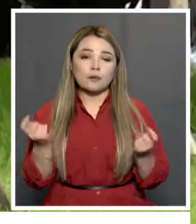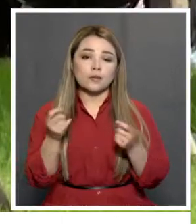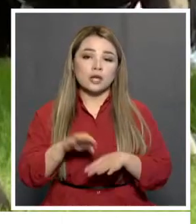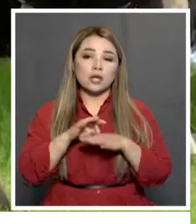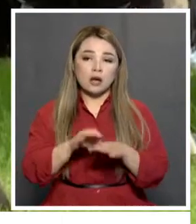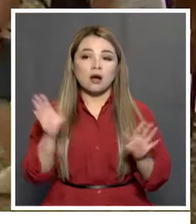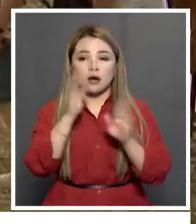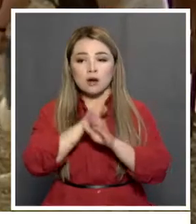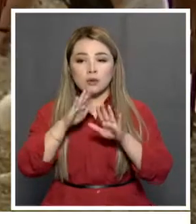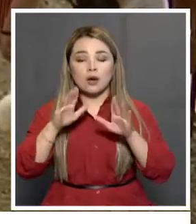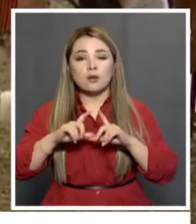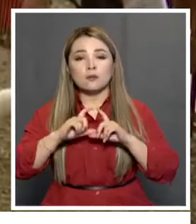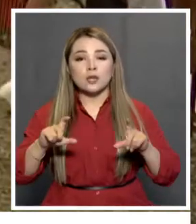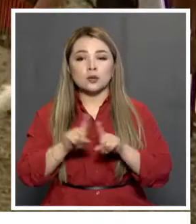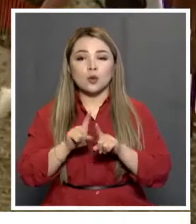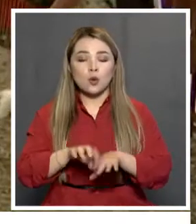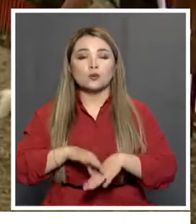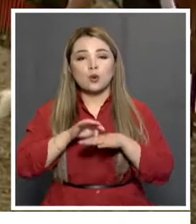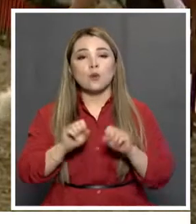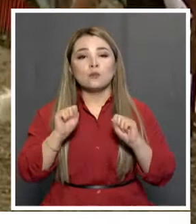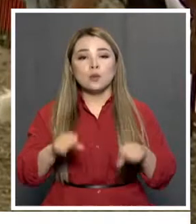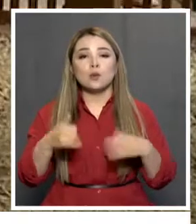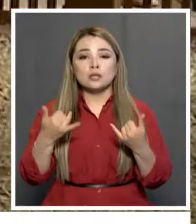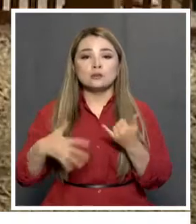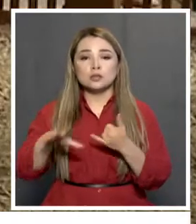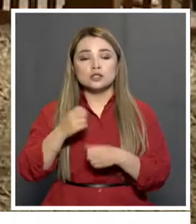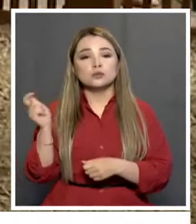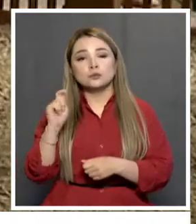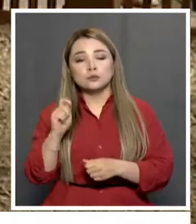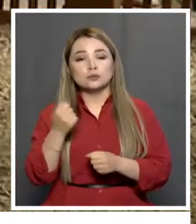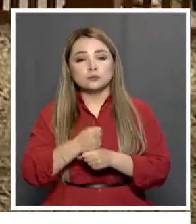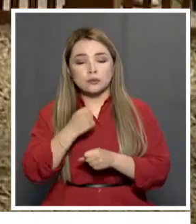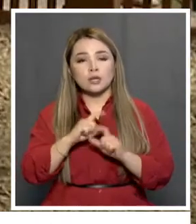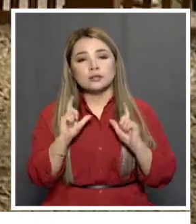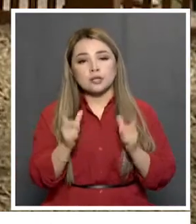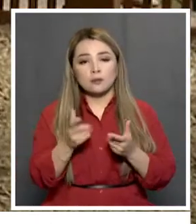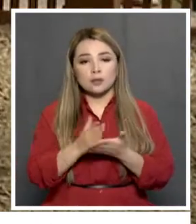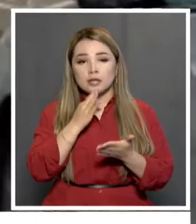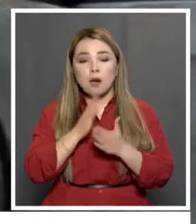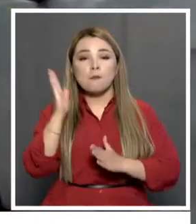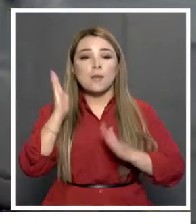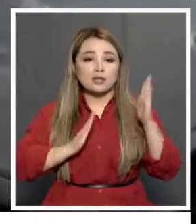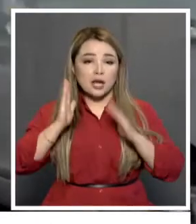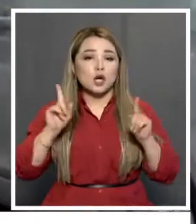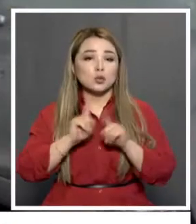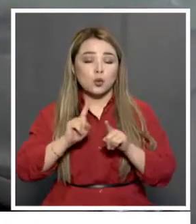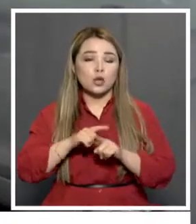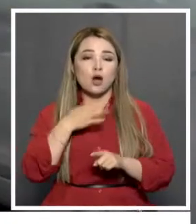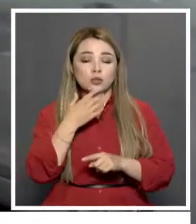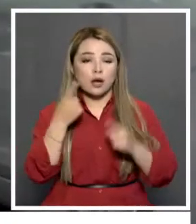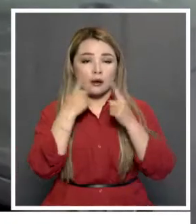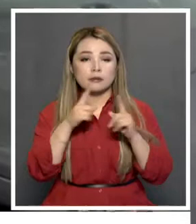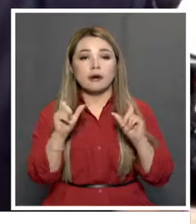ашық ауада ғимарат ішінде де өткізуге болады. Алайда жексенбіде қатаң талаптар сақталады. Ал Малайзияда екінші рет жалпы ұлттық карантин